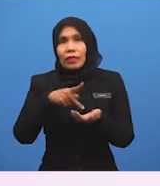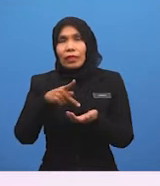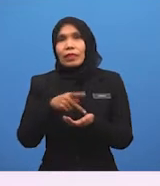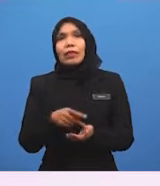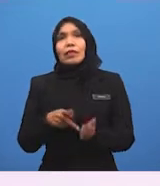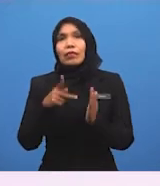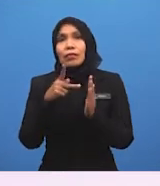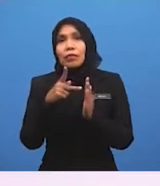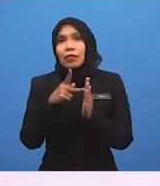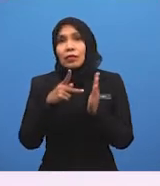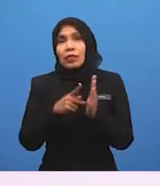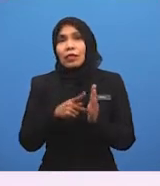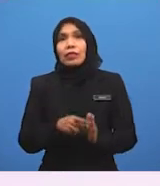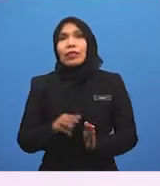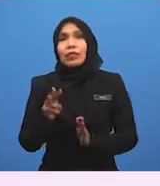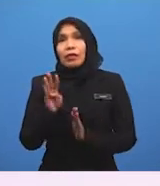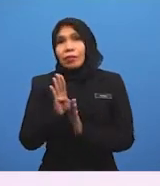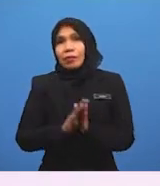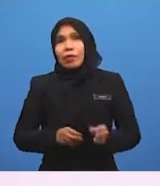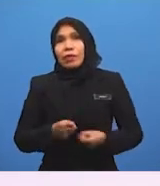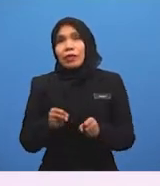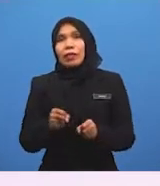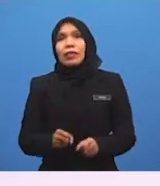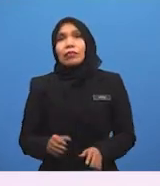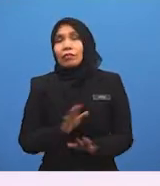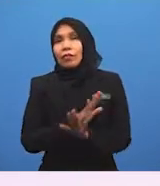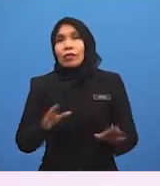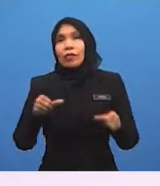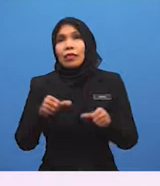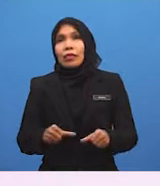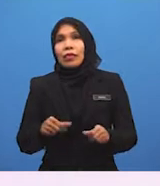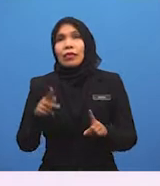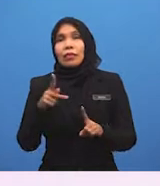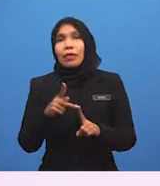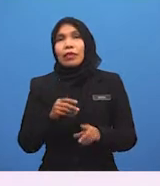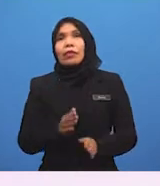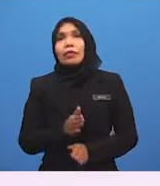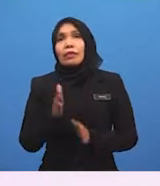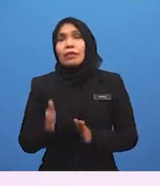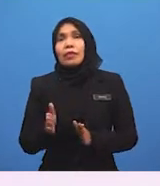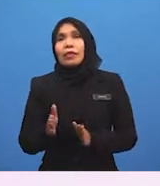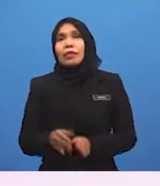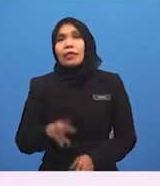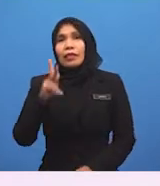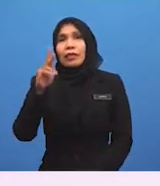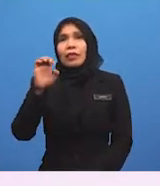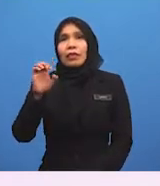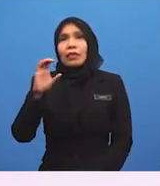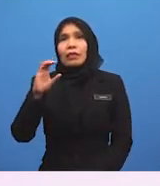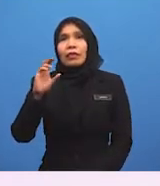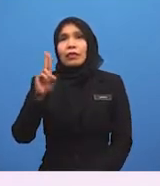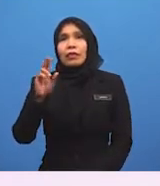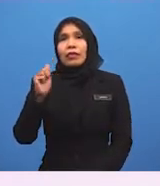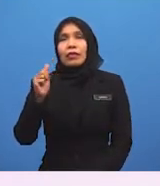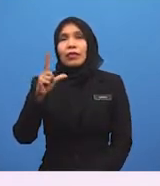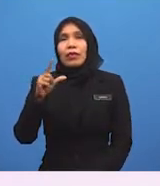bersikap tidak adil dengan jiran adalah seperti berikut. Kecuali A. Tidak